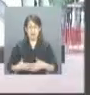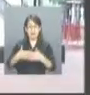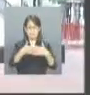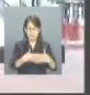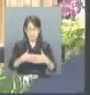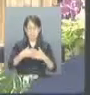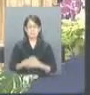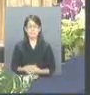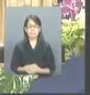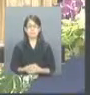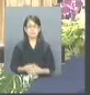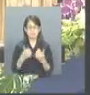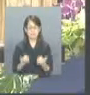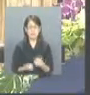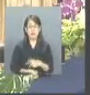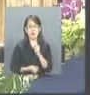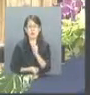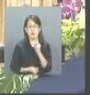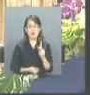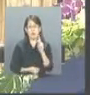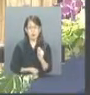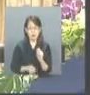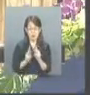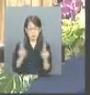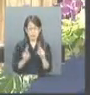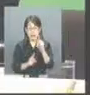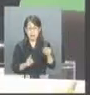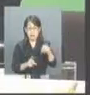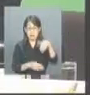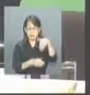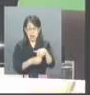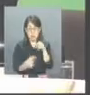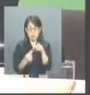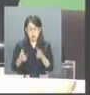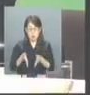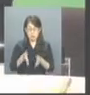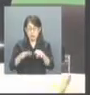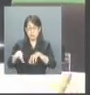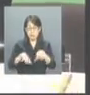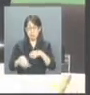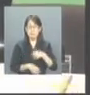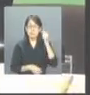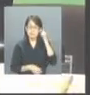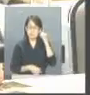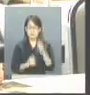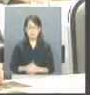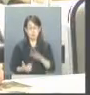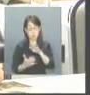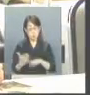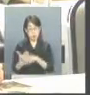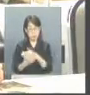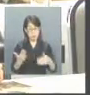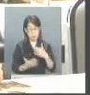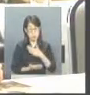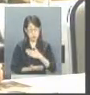าขณะที่กรรมการการเลือกตั้งหรือกกต.ด้านบริหารการเลือกตั้งมั่นใจว่ามาตรการและความเข้มงวดของก